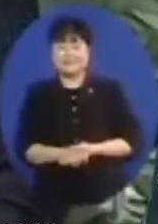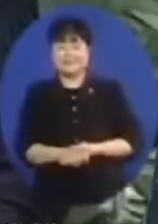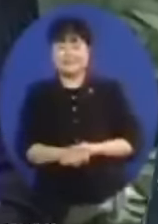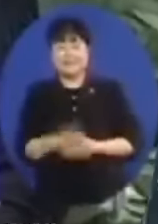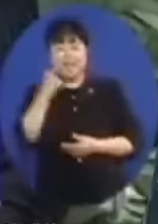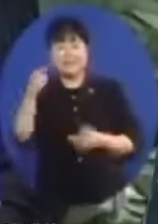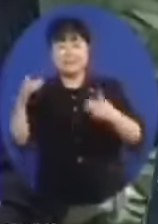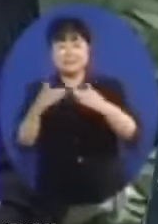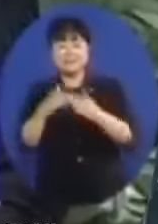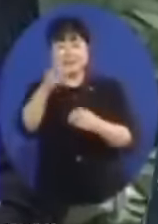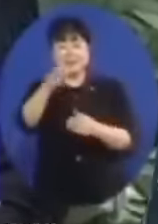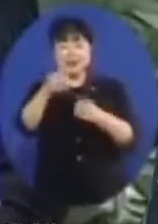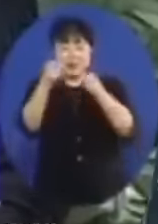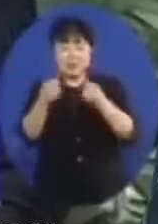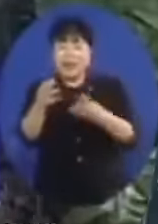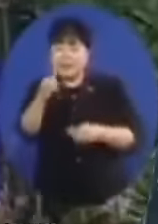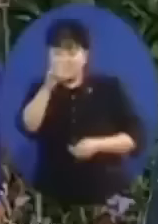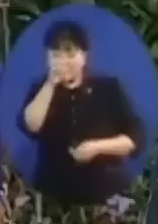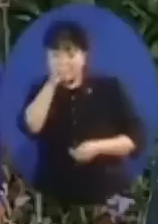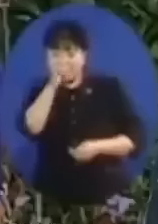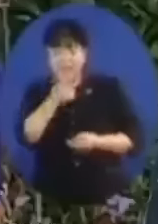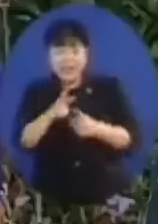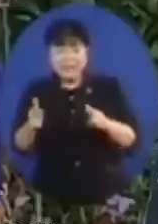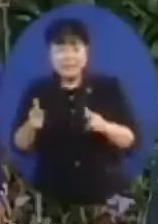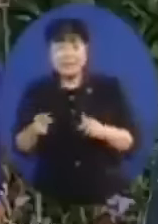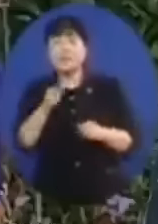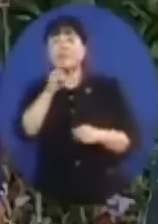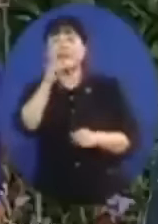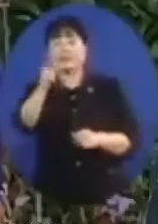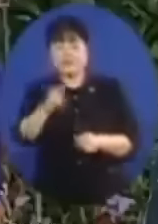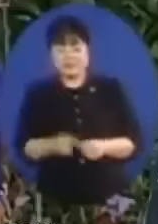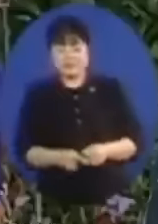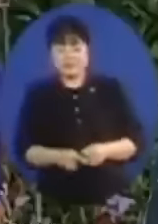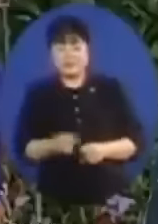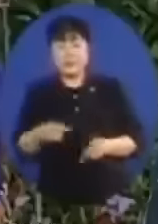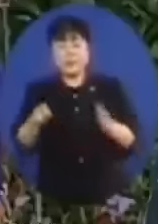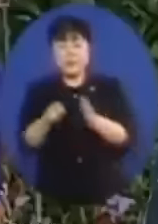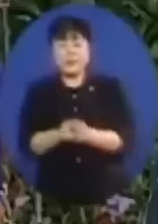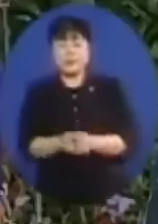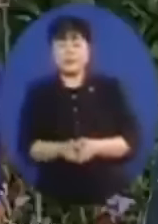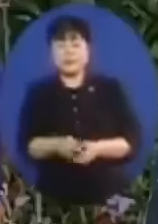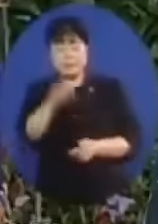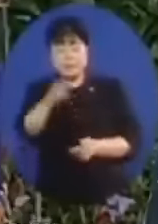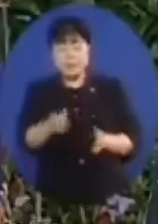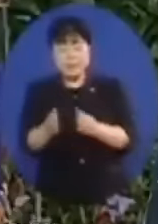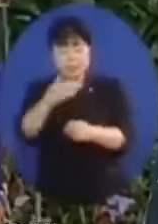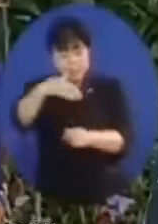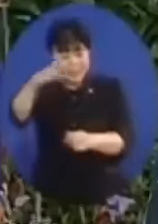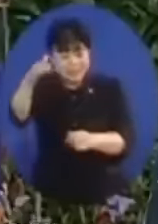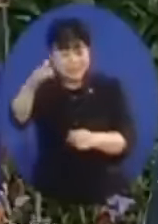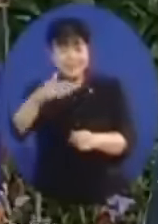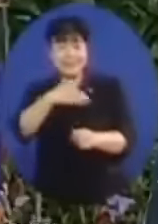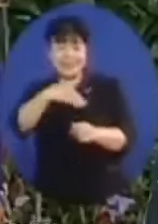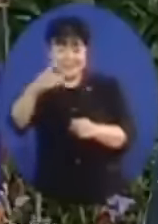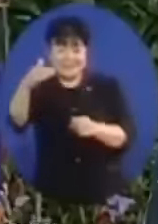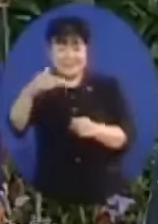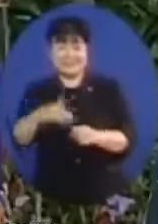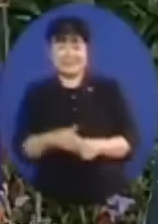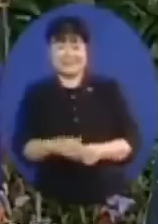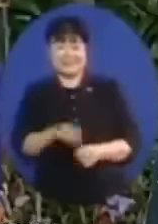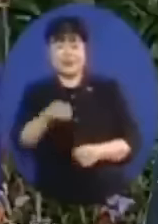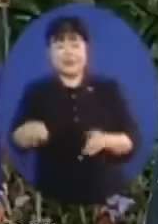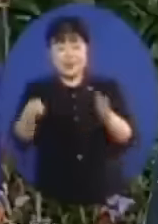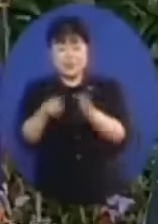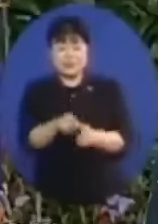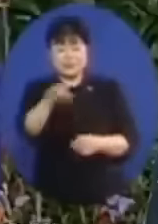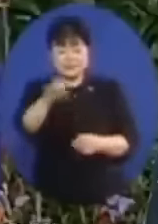내 아버지 집에 거할 곳이 많도다. 그렇지 않으면 너희에게 일렀으리라. 내가 너희를 위하여 거처를 예비하러 가노니 가서 너희를